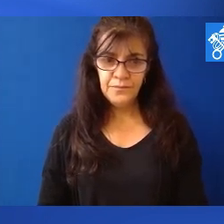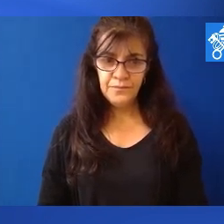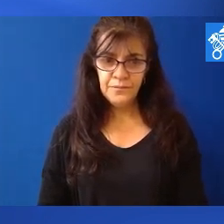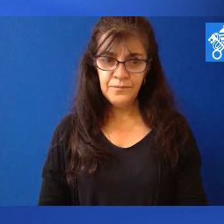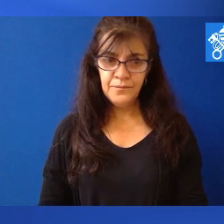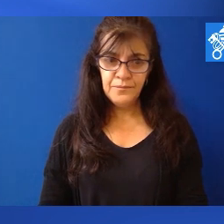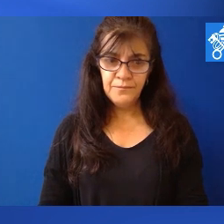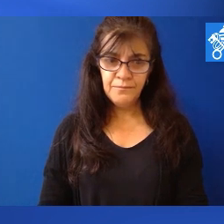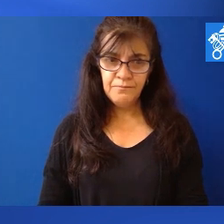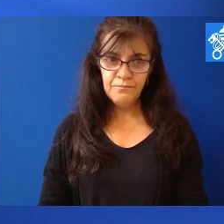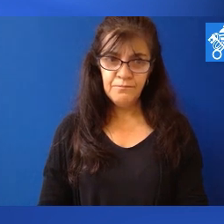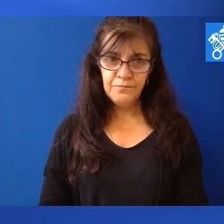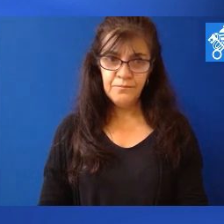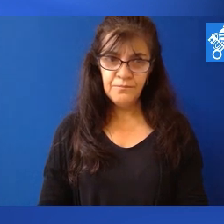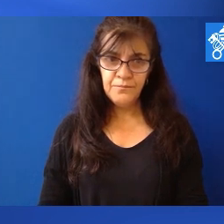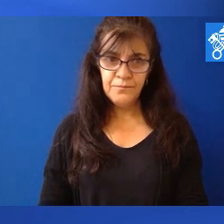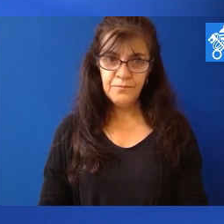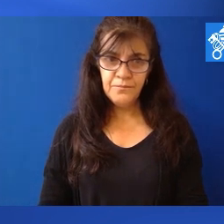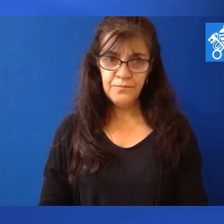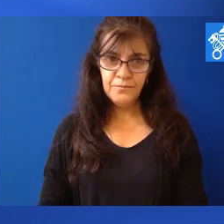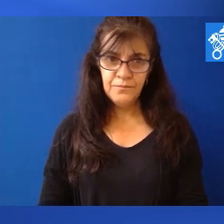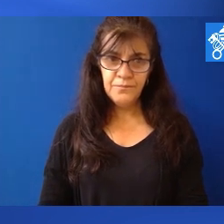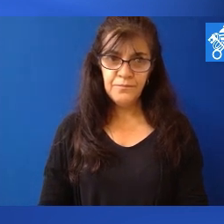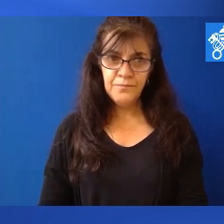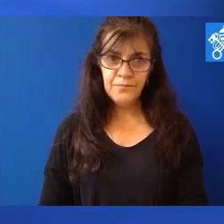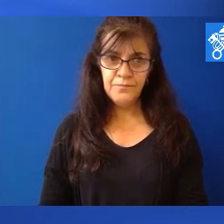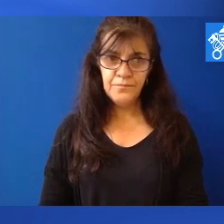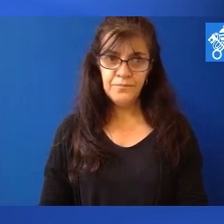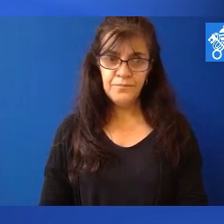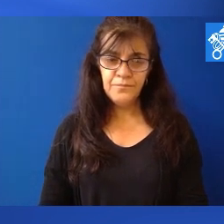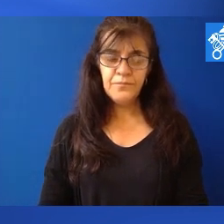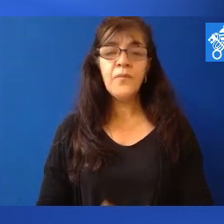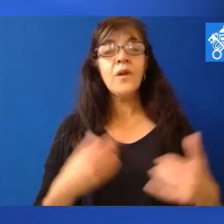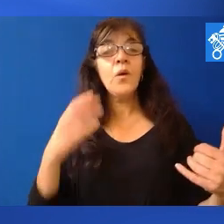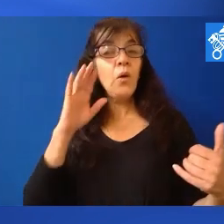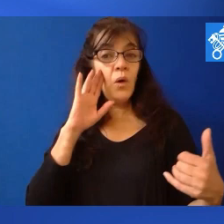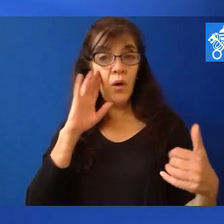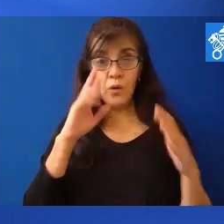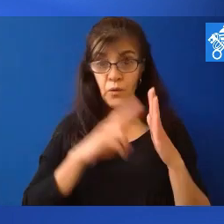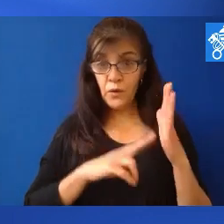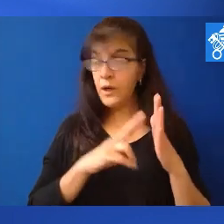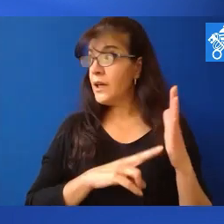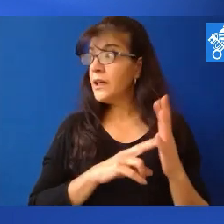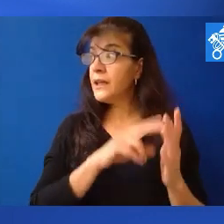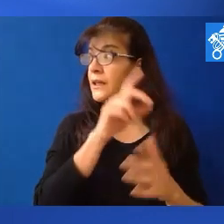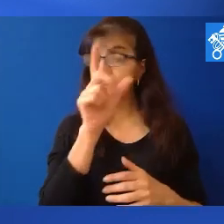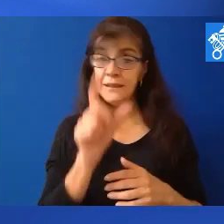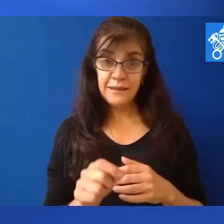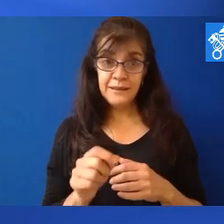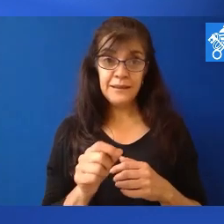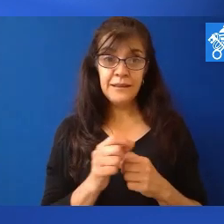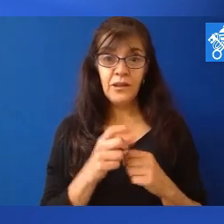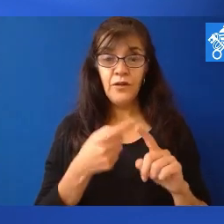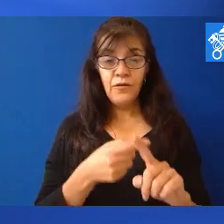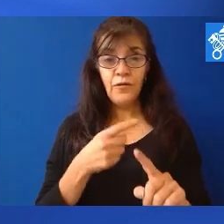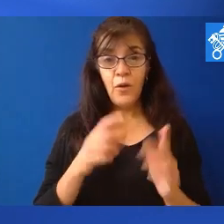accetti nel grogiuolo del dolore. È parola di Dio. So we have heard the first reading in Italian